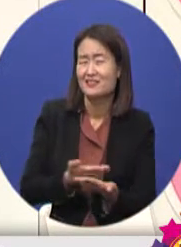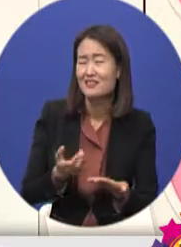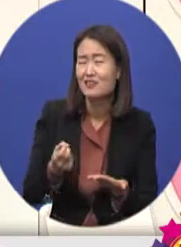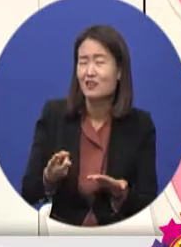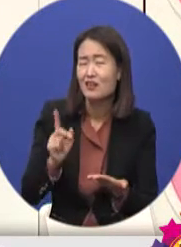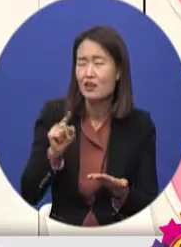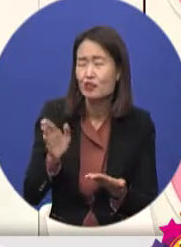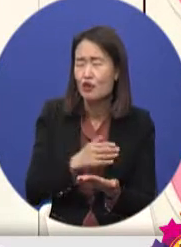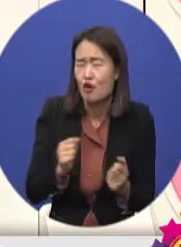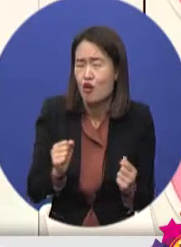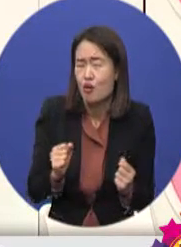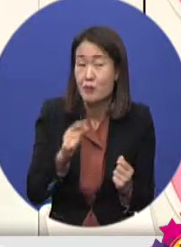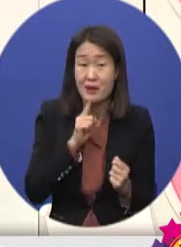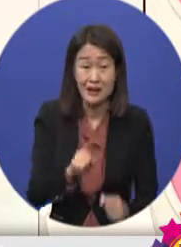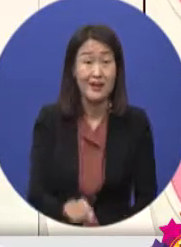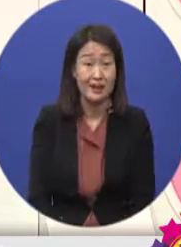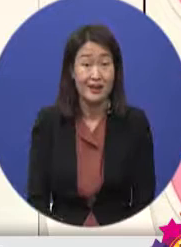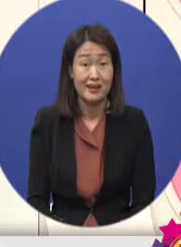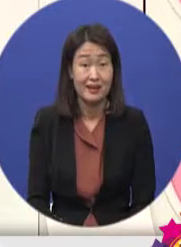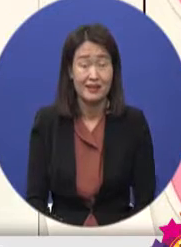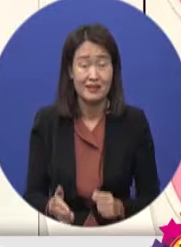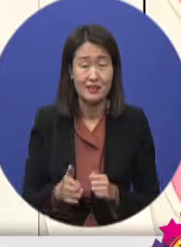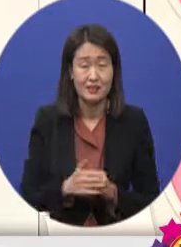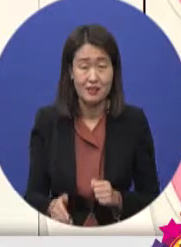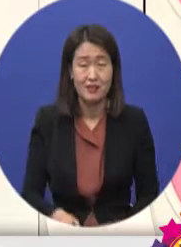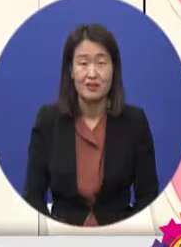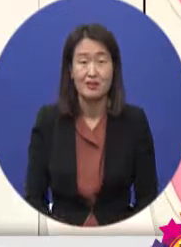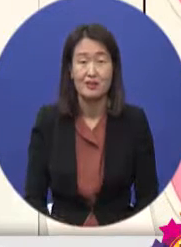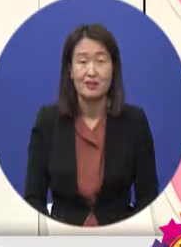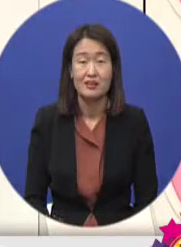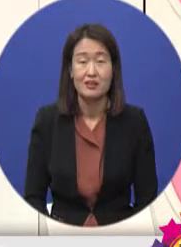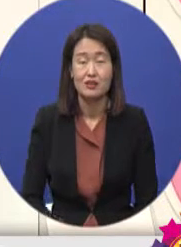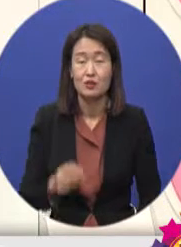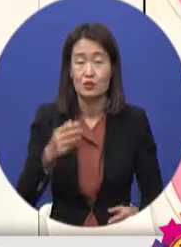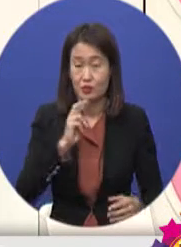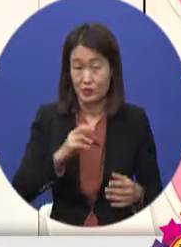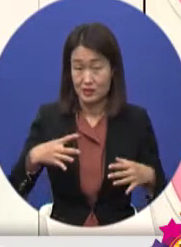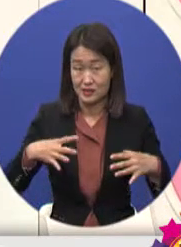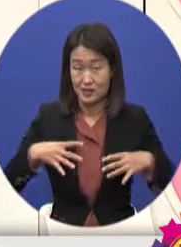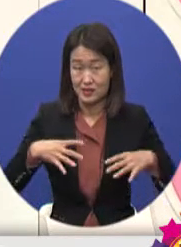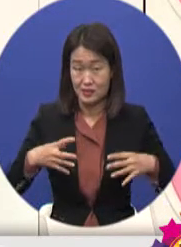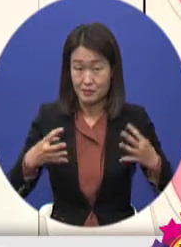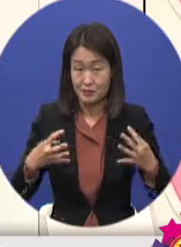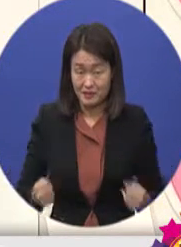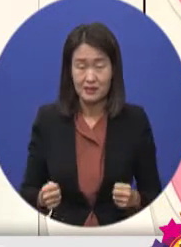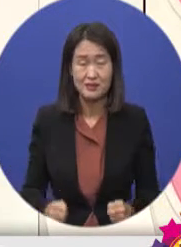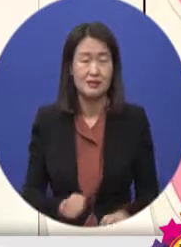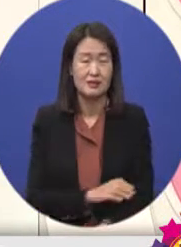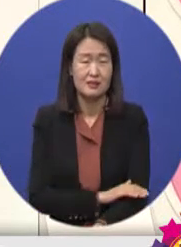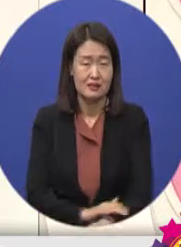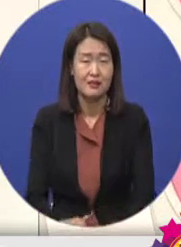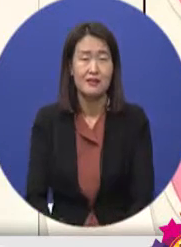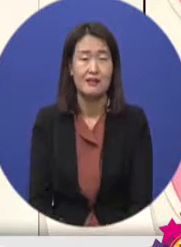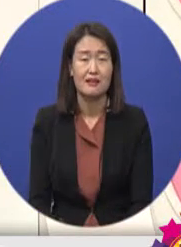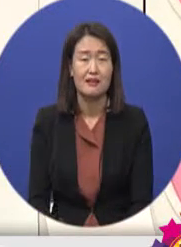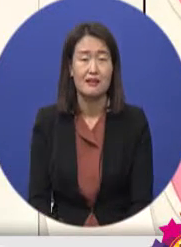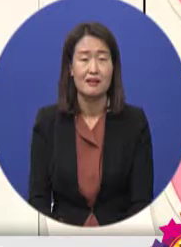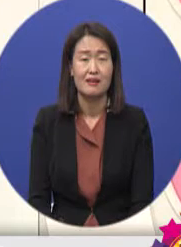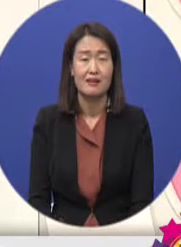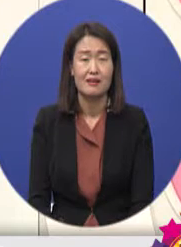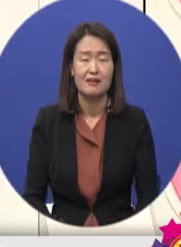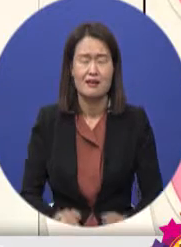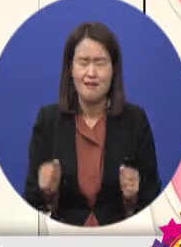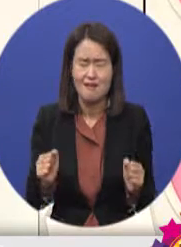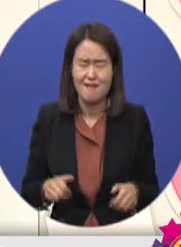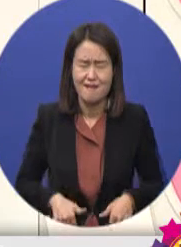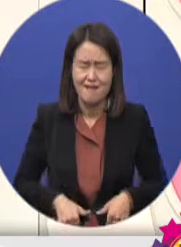내일부터 날씨가 많이 추워진다는데 예, 복귀 날에 노래자랑에 많은 재난통이 이 겨울을 따뜻하게 지낼